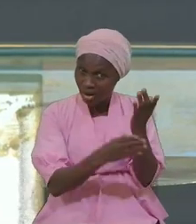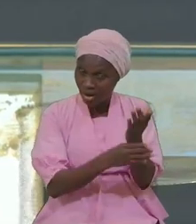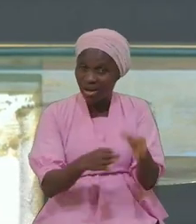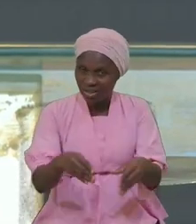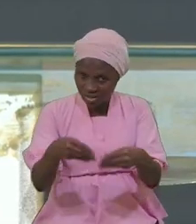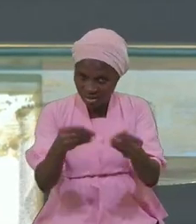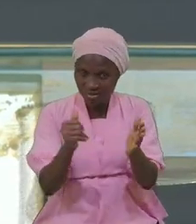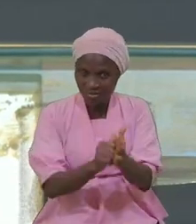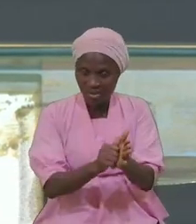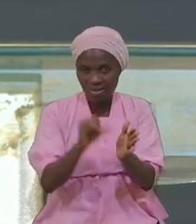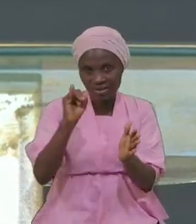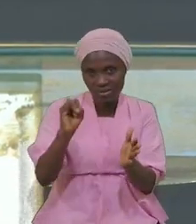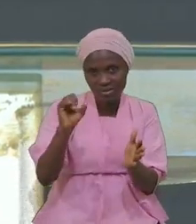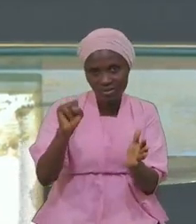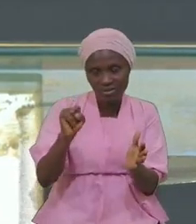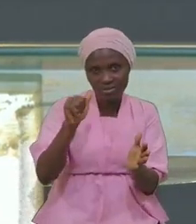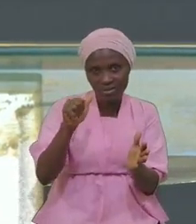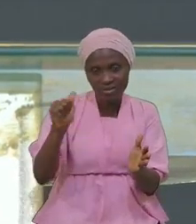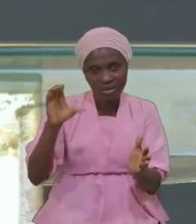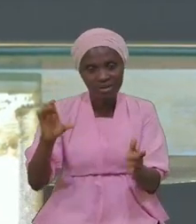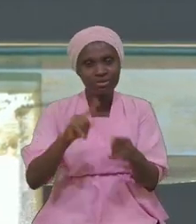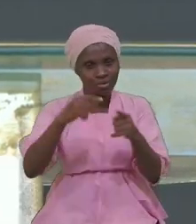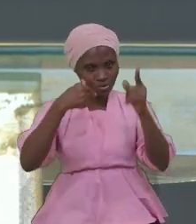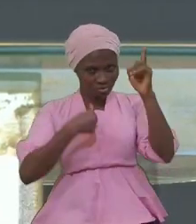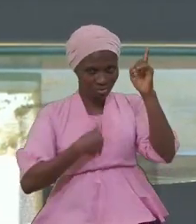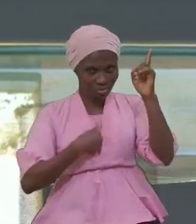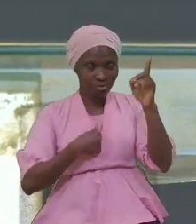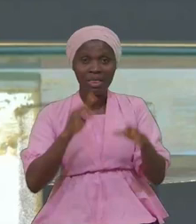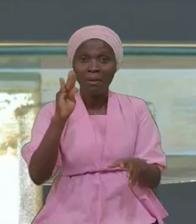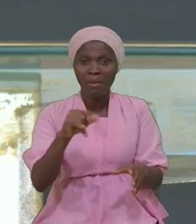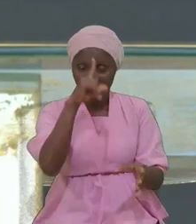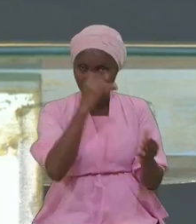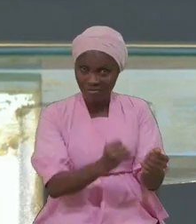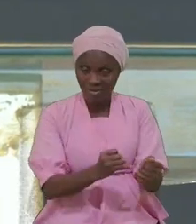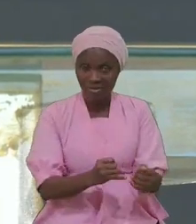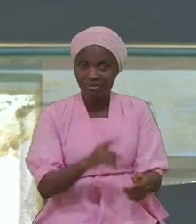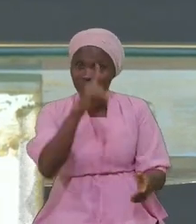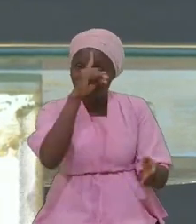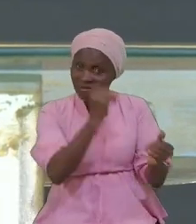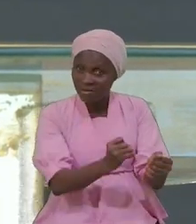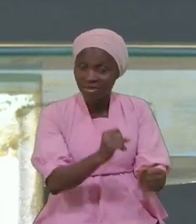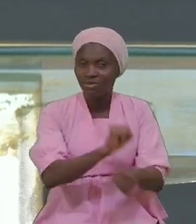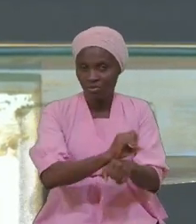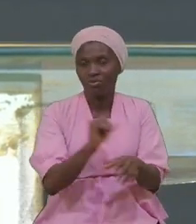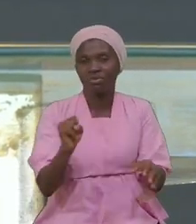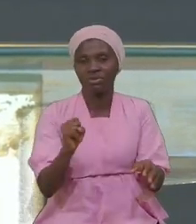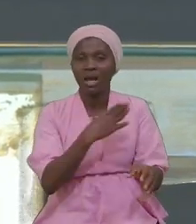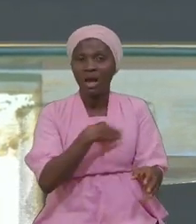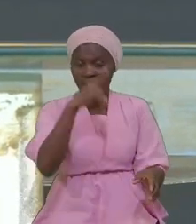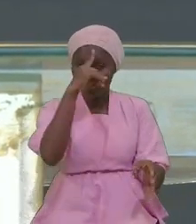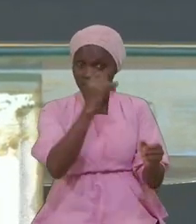offre-moi ton Isaac. C'est pas la foi. Que la foi agit. La foi